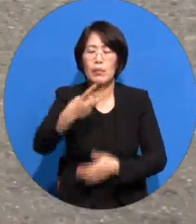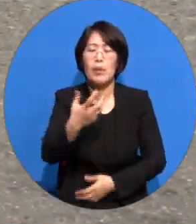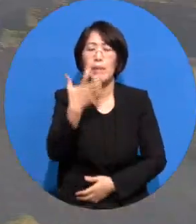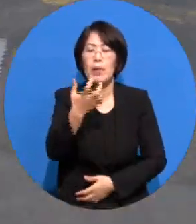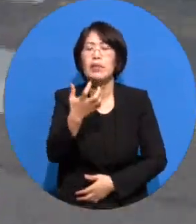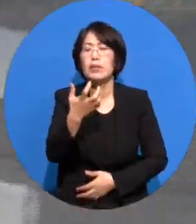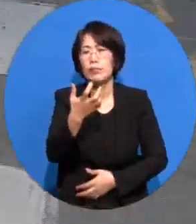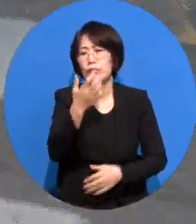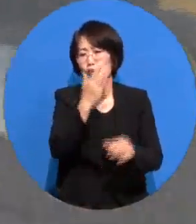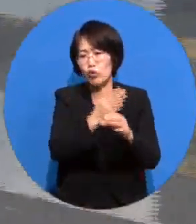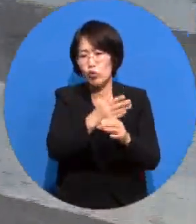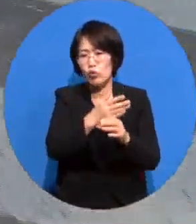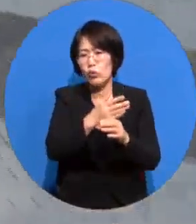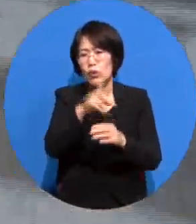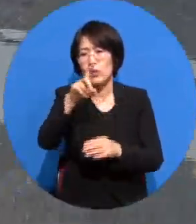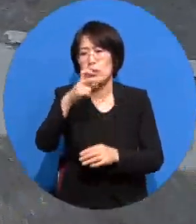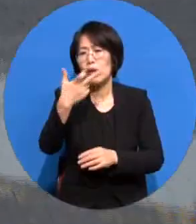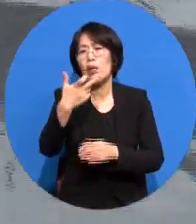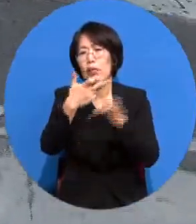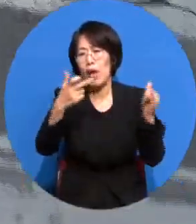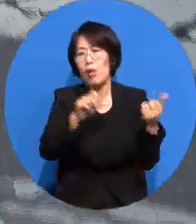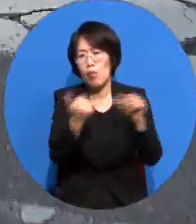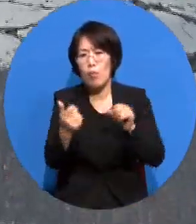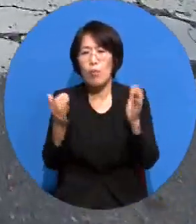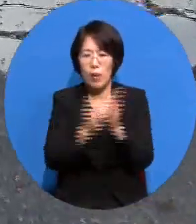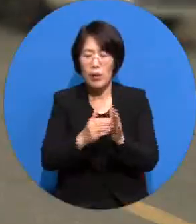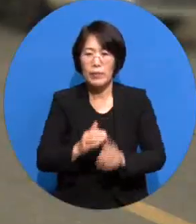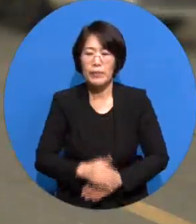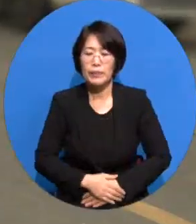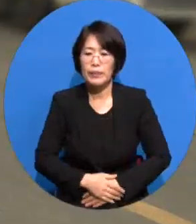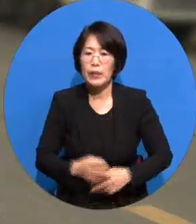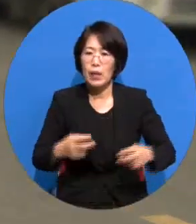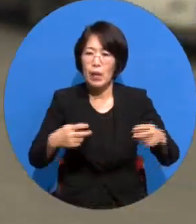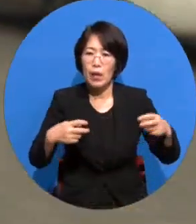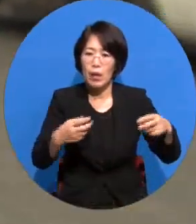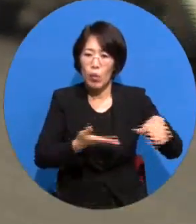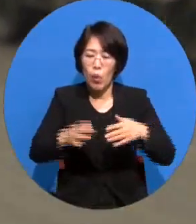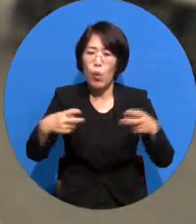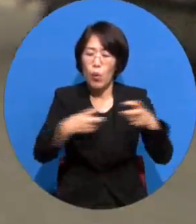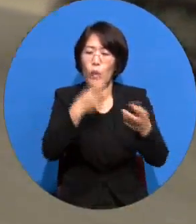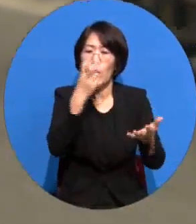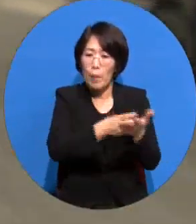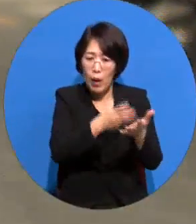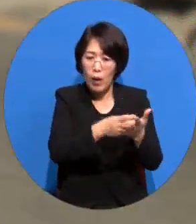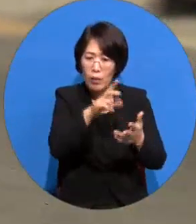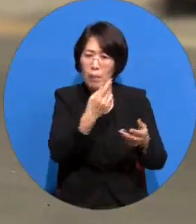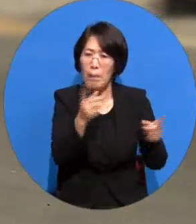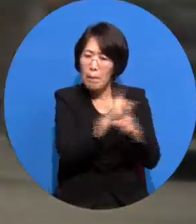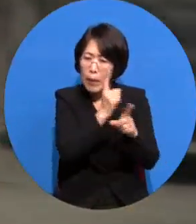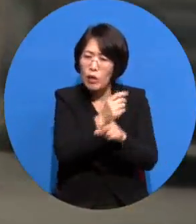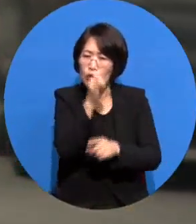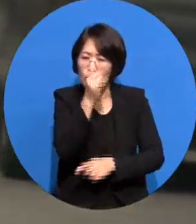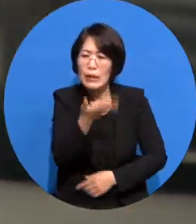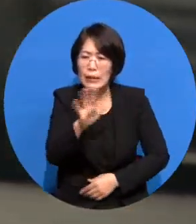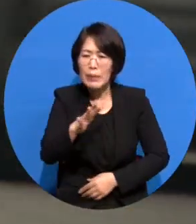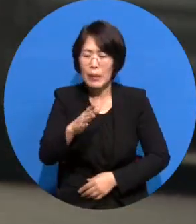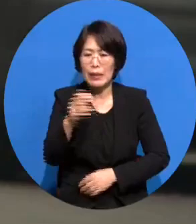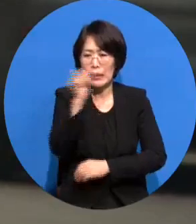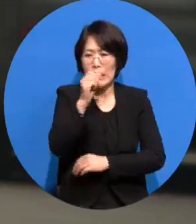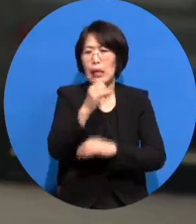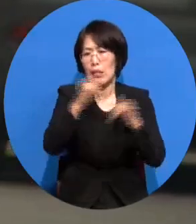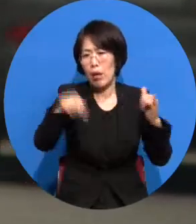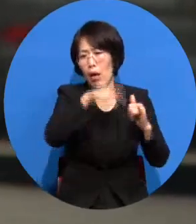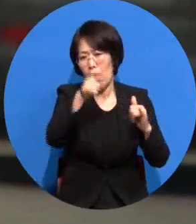건. 이 가운데 17명이 숨졌습니다. 도로교통법은 보행자를 위해 바뀌고 있지만 아직 차량